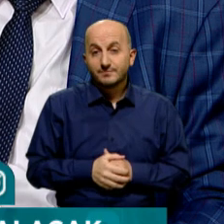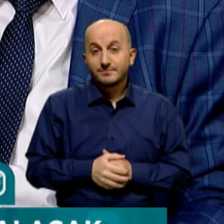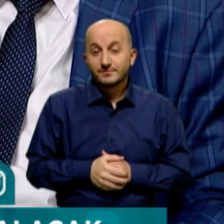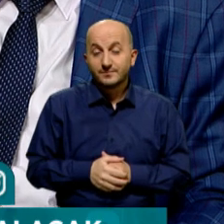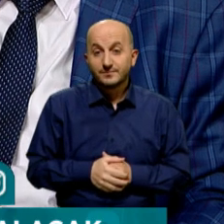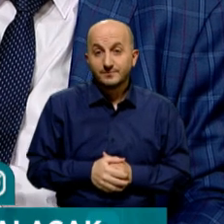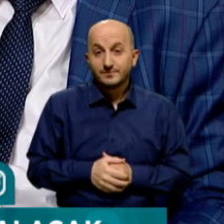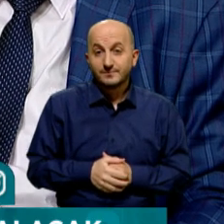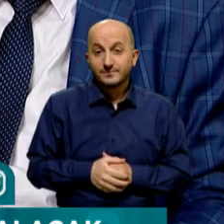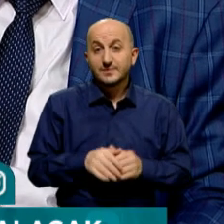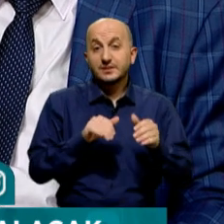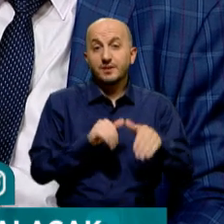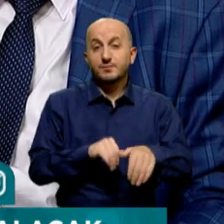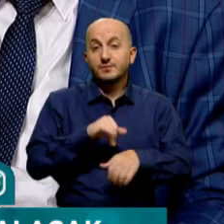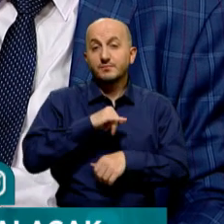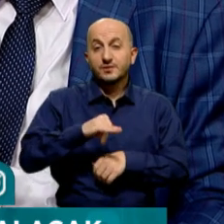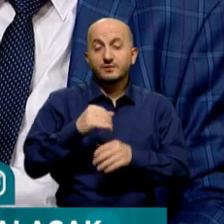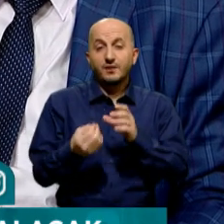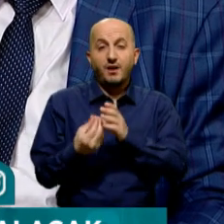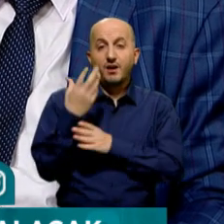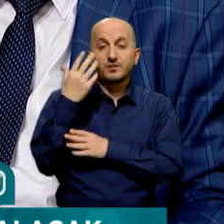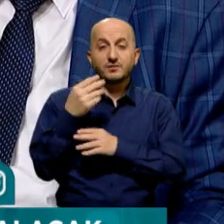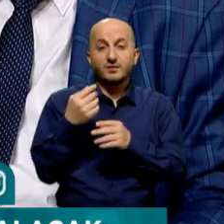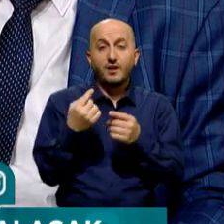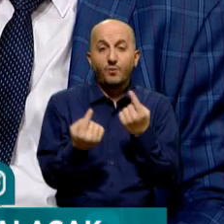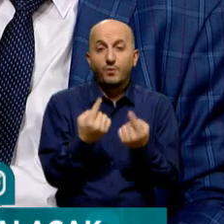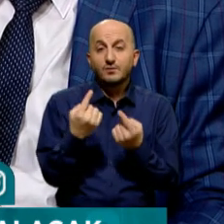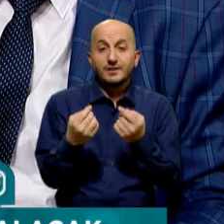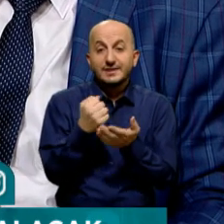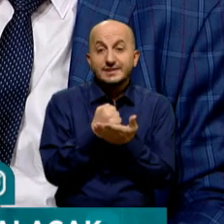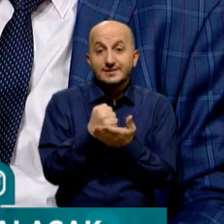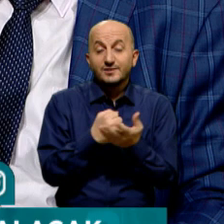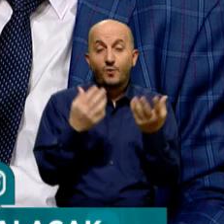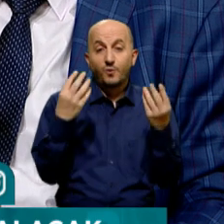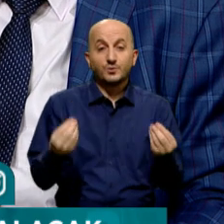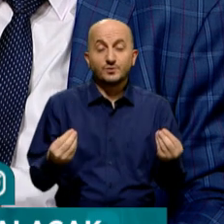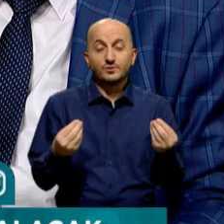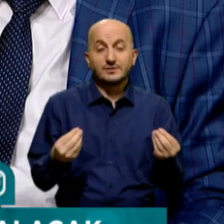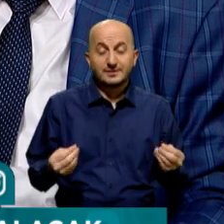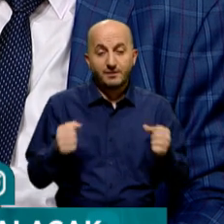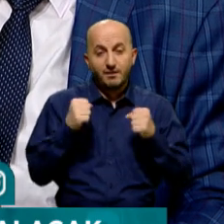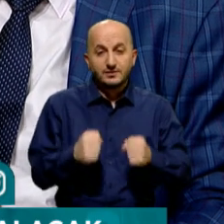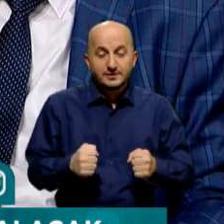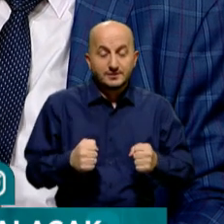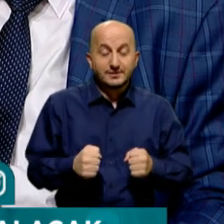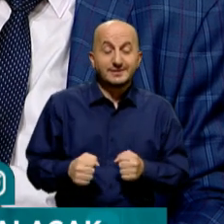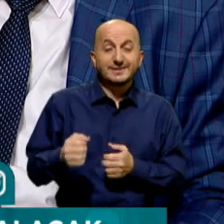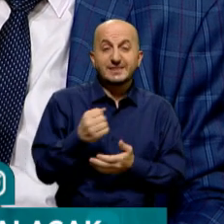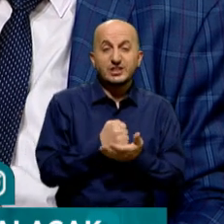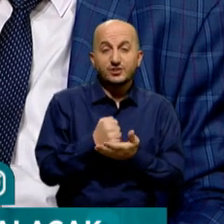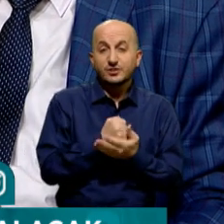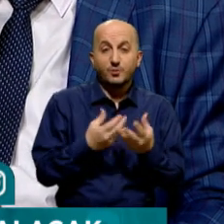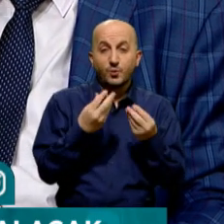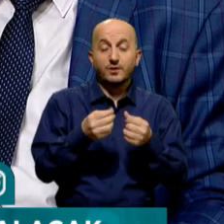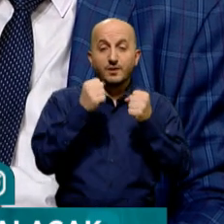İşte o kabrin başındaki ağaçlar, otlar yeşersin. Yeşil olarak kalsın. Yeşil olarak